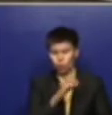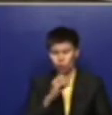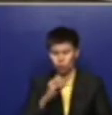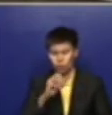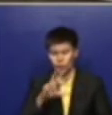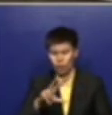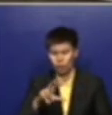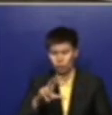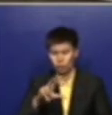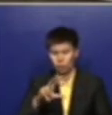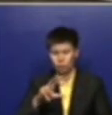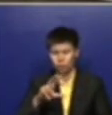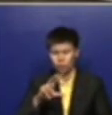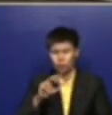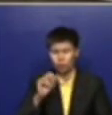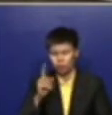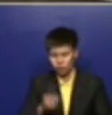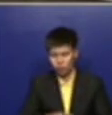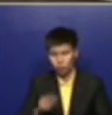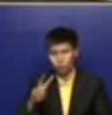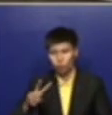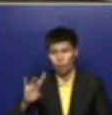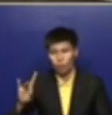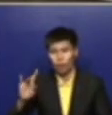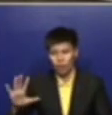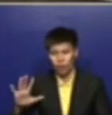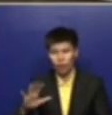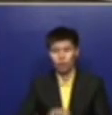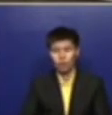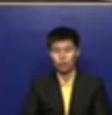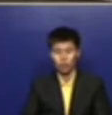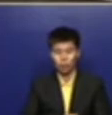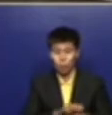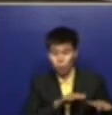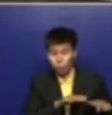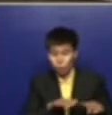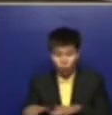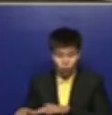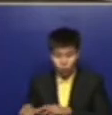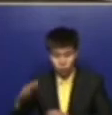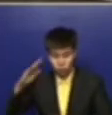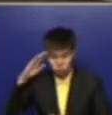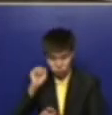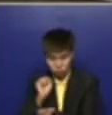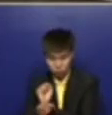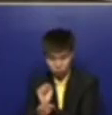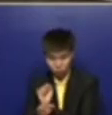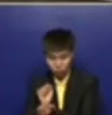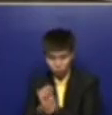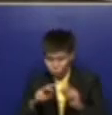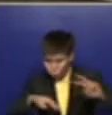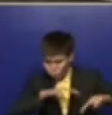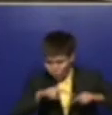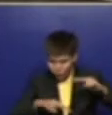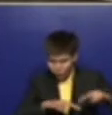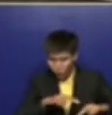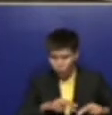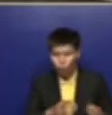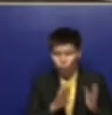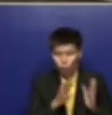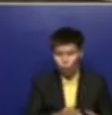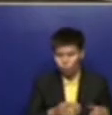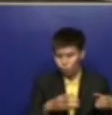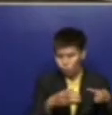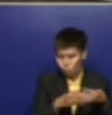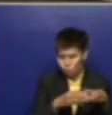00203/285เรื่องเตรียมพร้อมกองร้อยควบคุมฝูงชนและอุปกรณ์ควบคุมฝูงชนให้ปฏิบัติหน้า